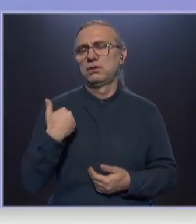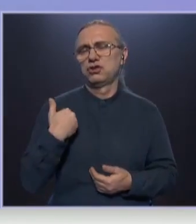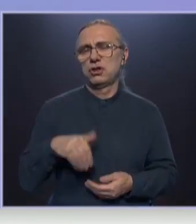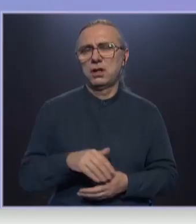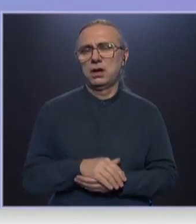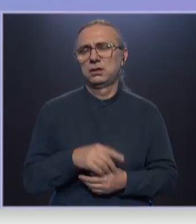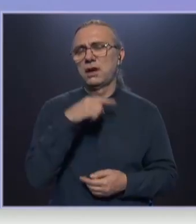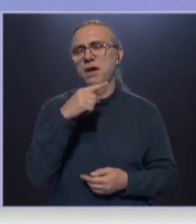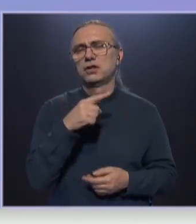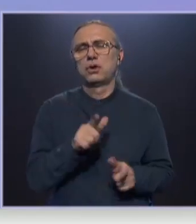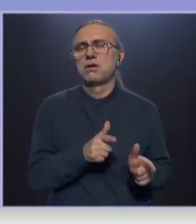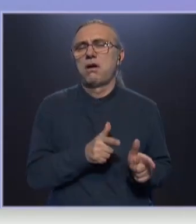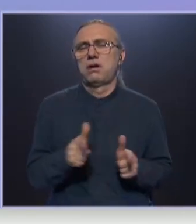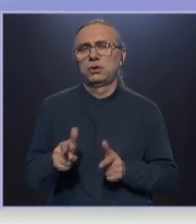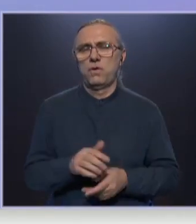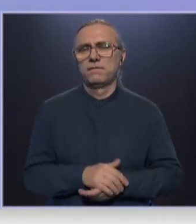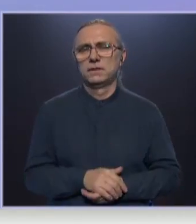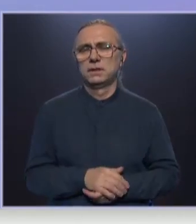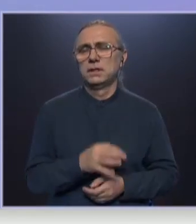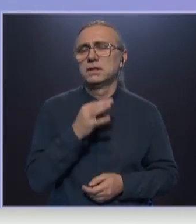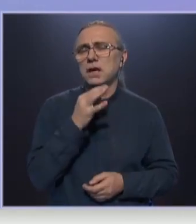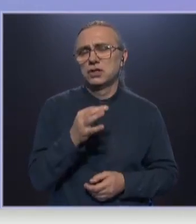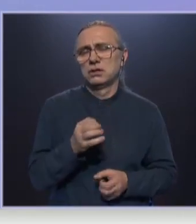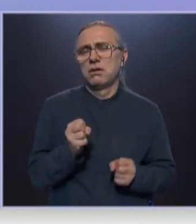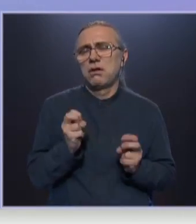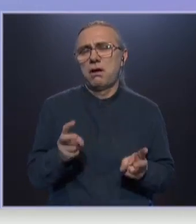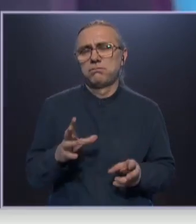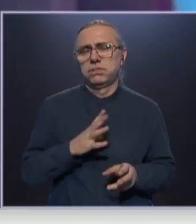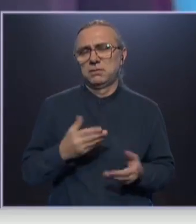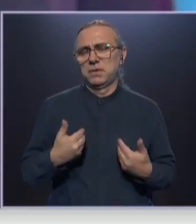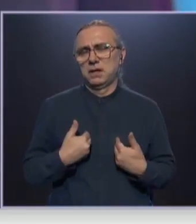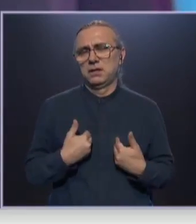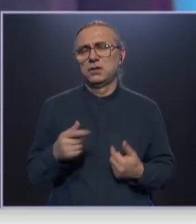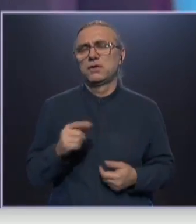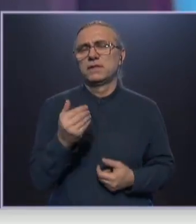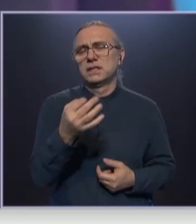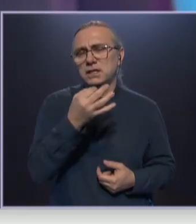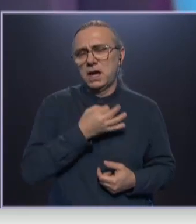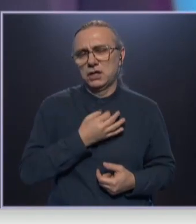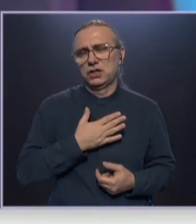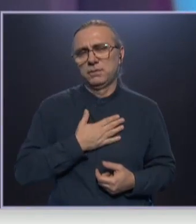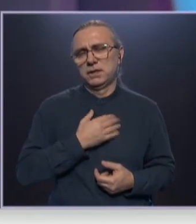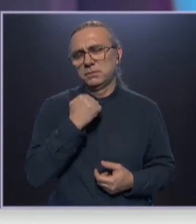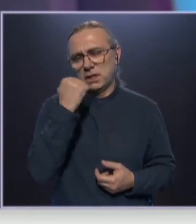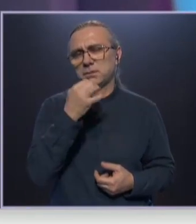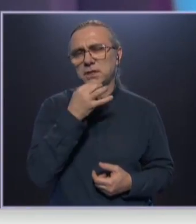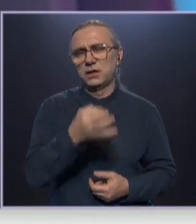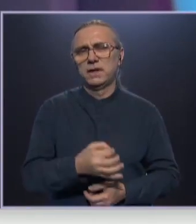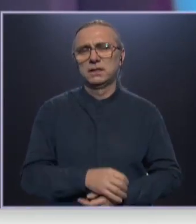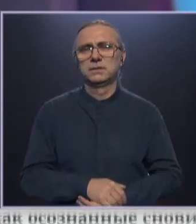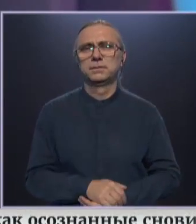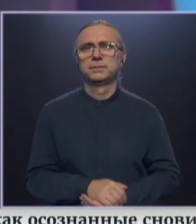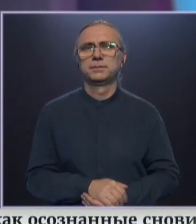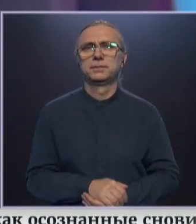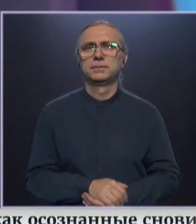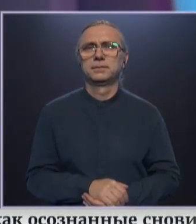не готов. Вот скажите, как мне быть? Что вы мне скажете? Спасибо за ответ. Спасибо вам большое. Вы